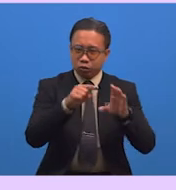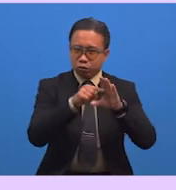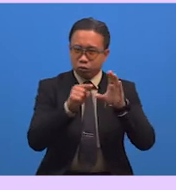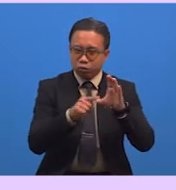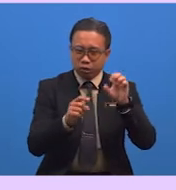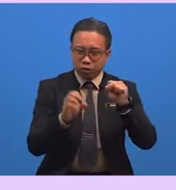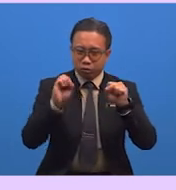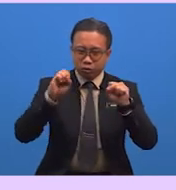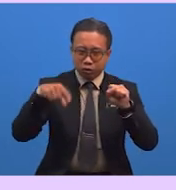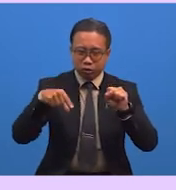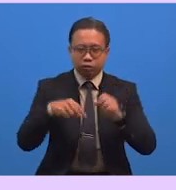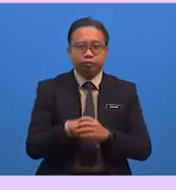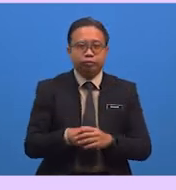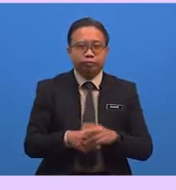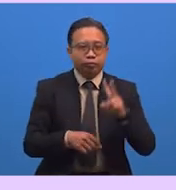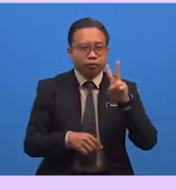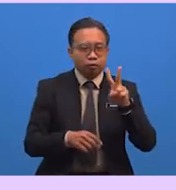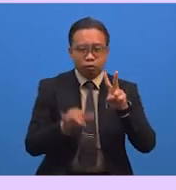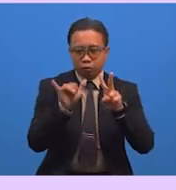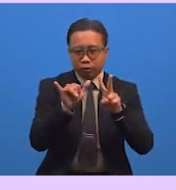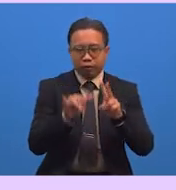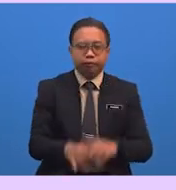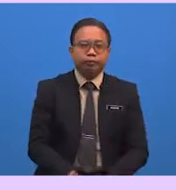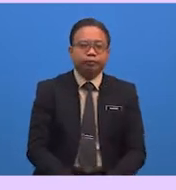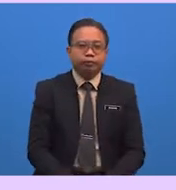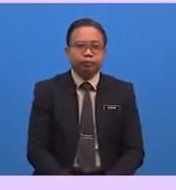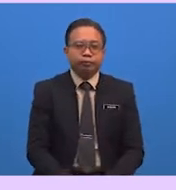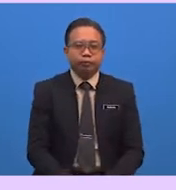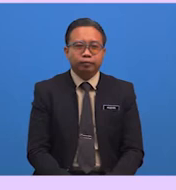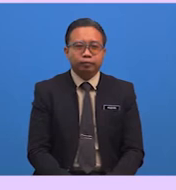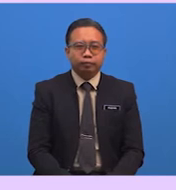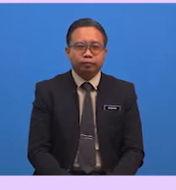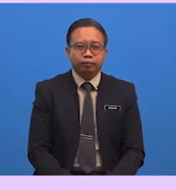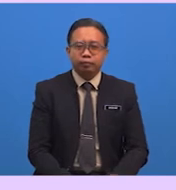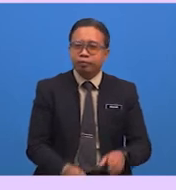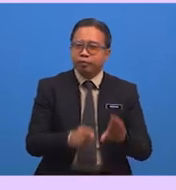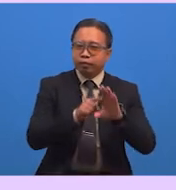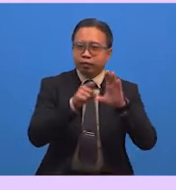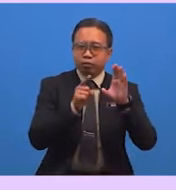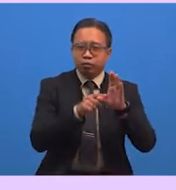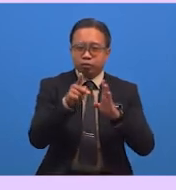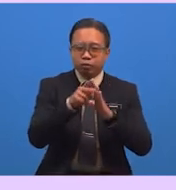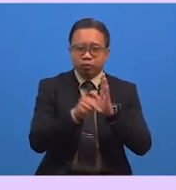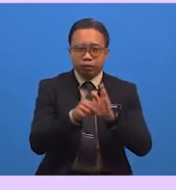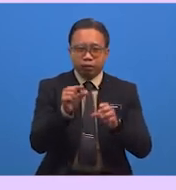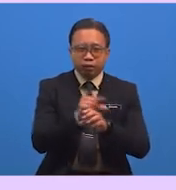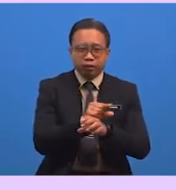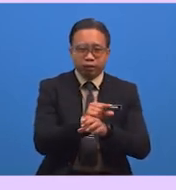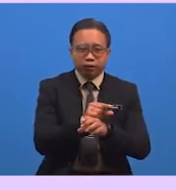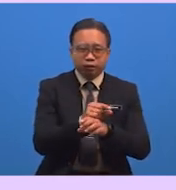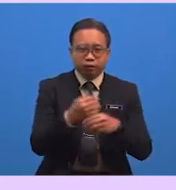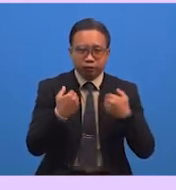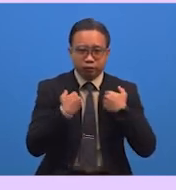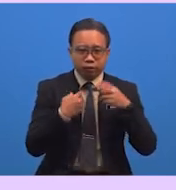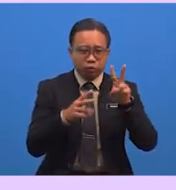SOQ, iaitu 2Y. Maka sudut penggenap yang terbentuk